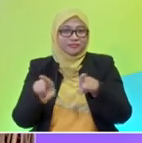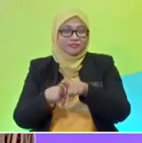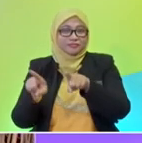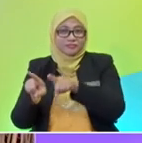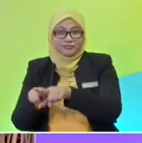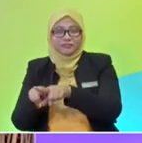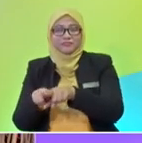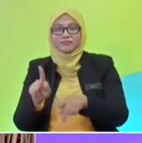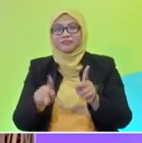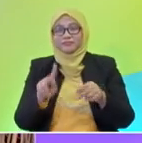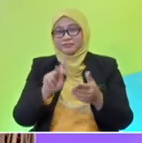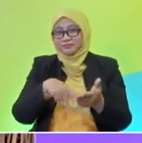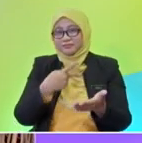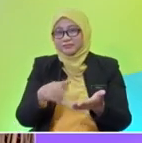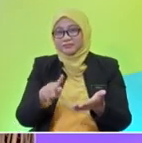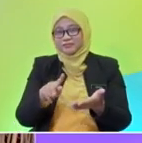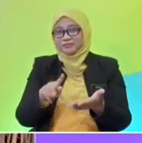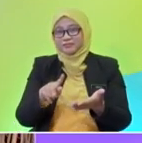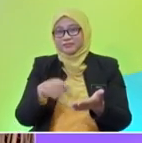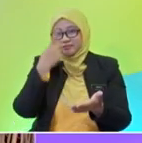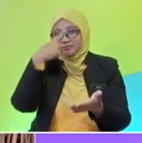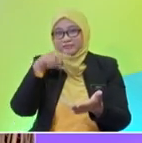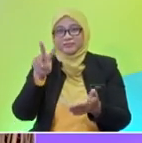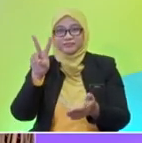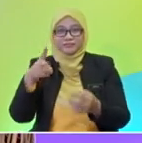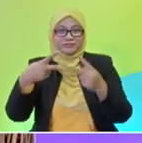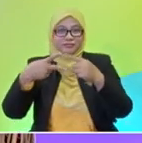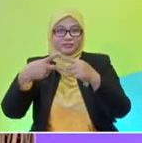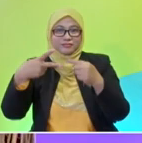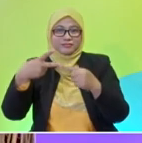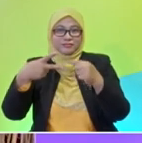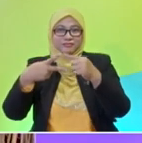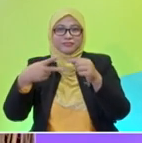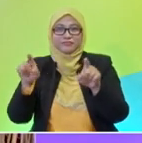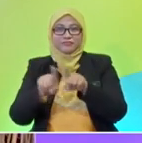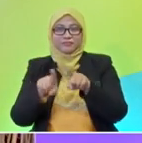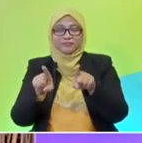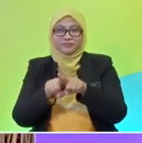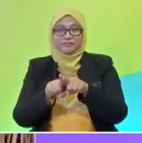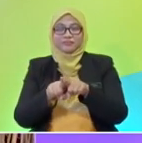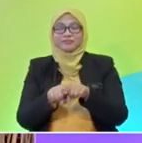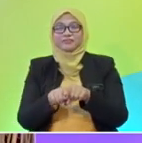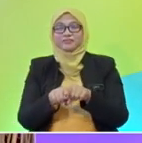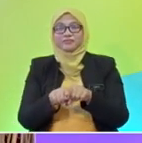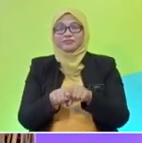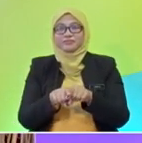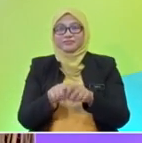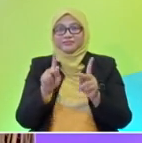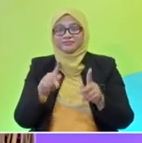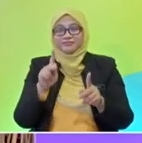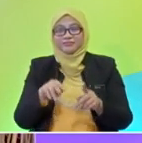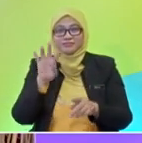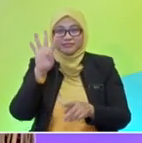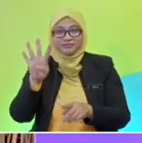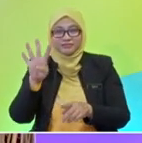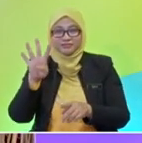sama. Kalau pantun pula untuk dua kerat rima akhirnya mesti sama untuk baris pertama dan kedua. Kalau empat rangkap